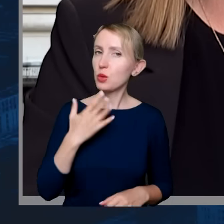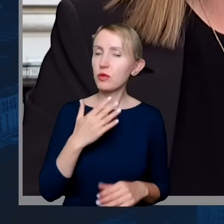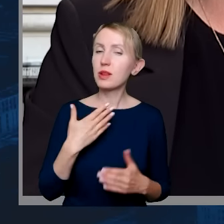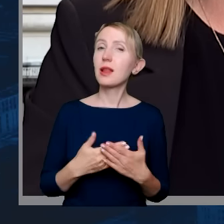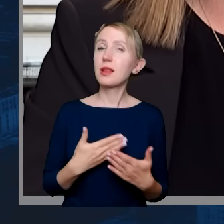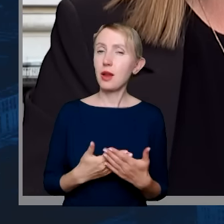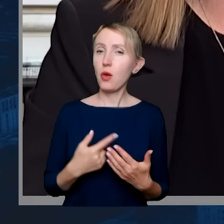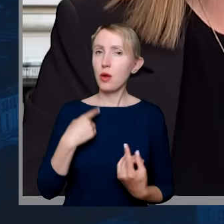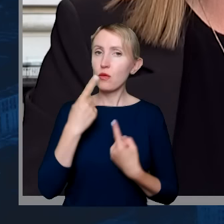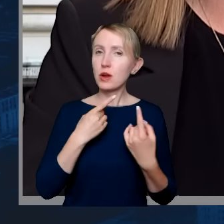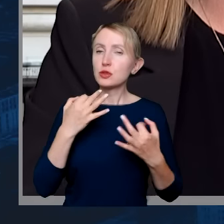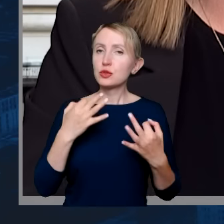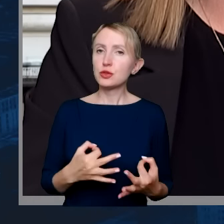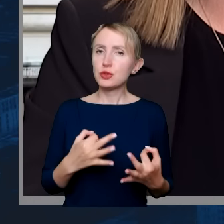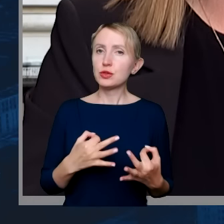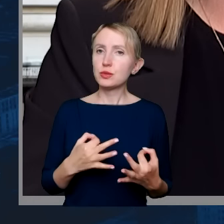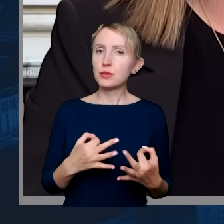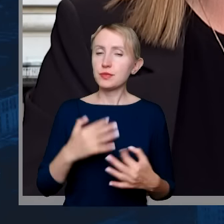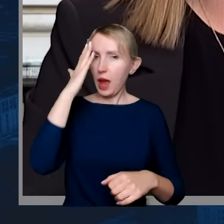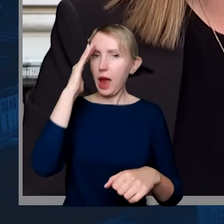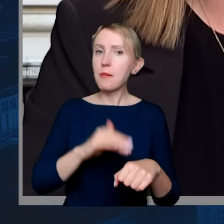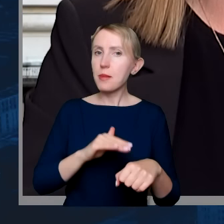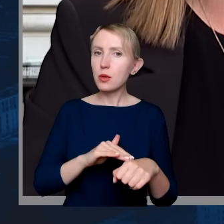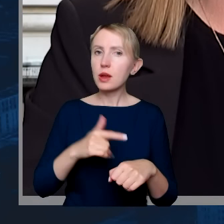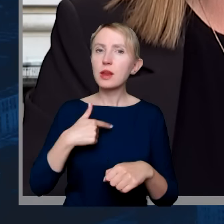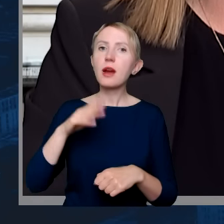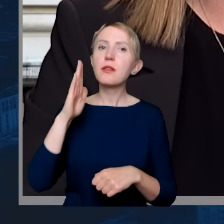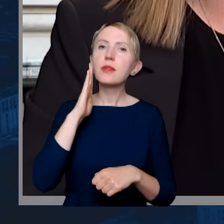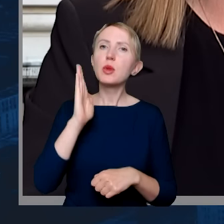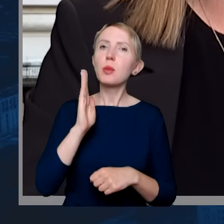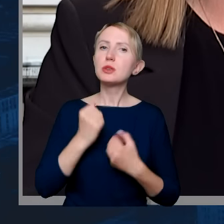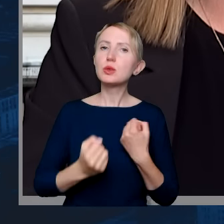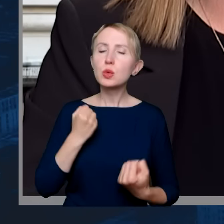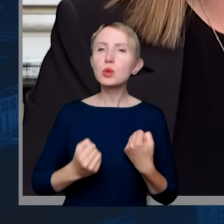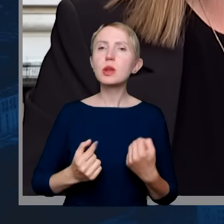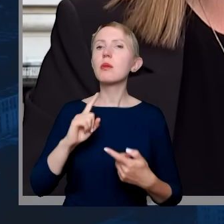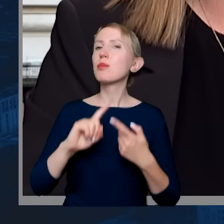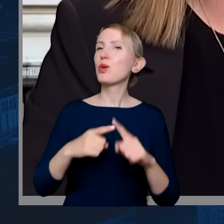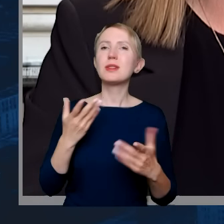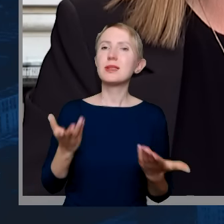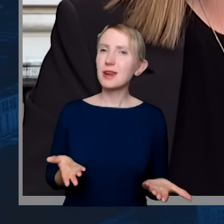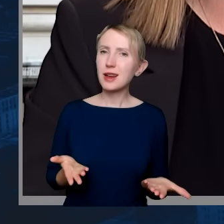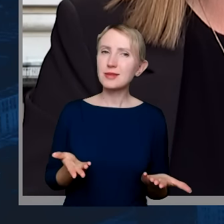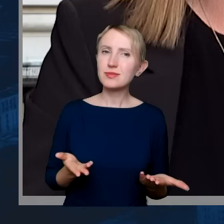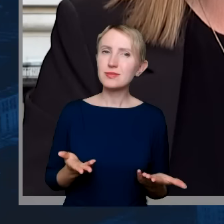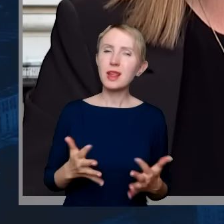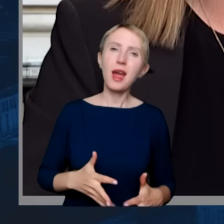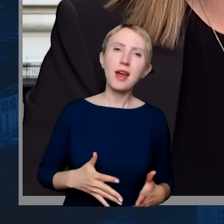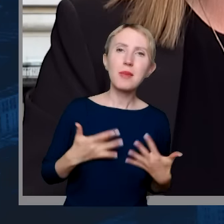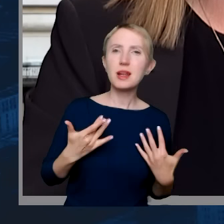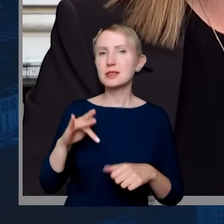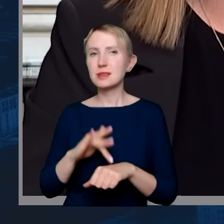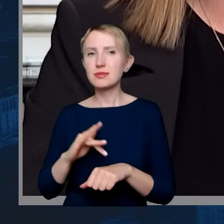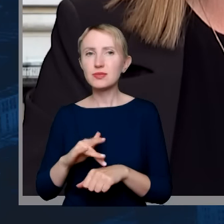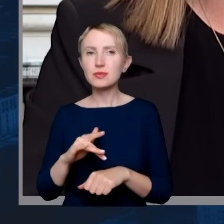uważam, że dzisiaj apeluję o to, choć wiem, że to będzie trudne, bo polityka to przecież dwie rzeczy, emocje i konsekwencja. Mówię